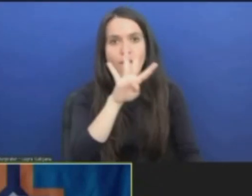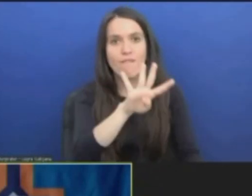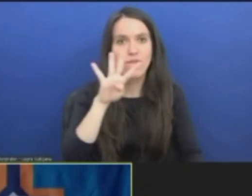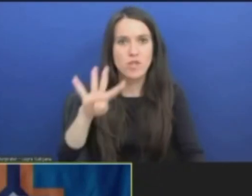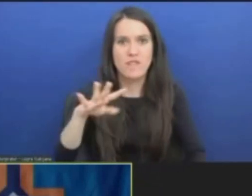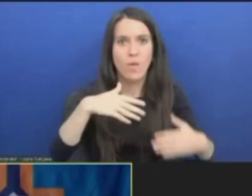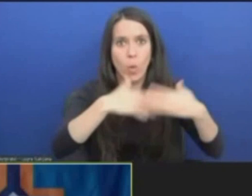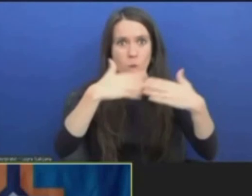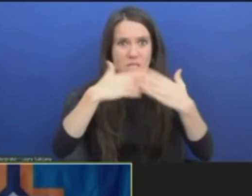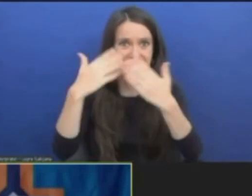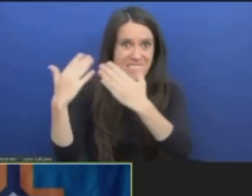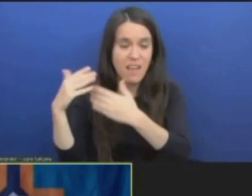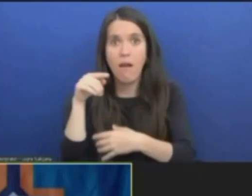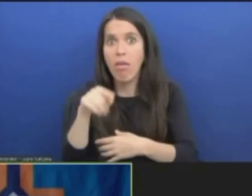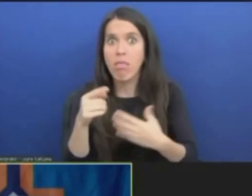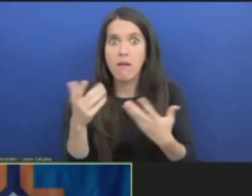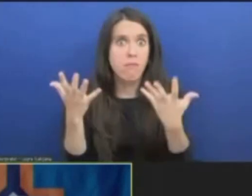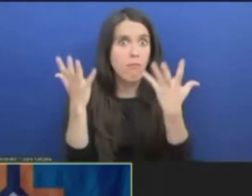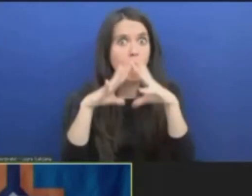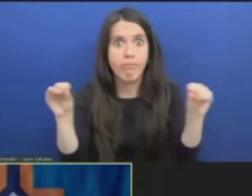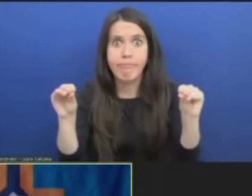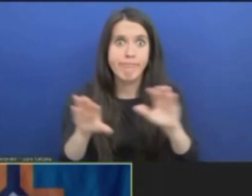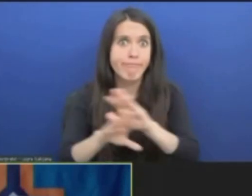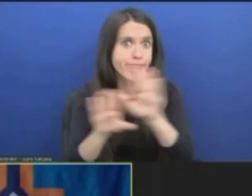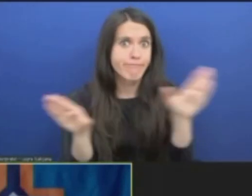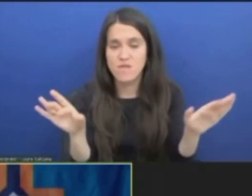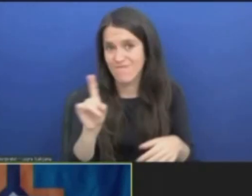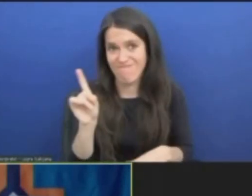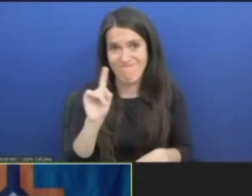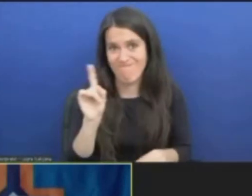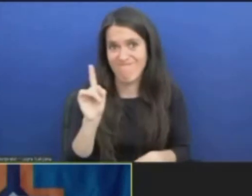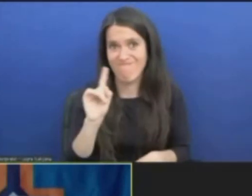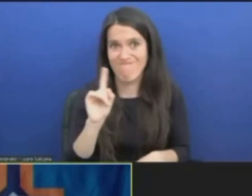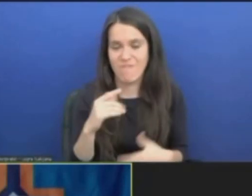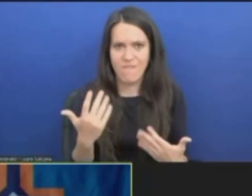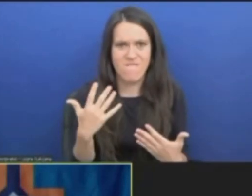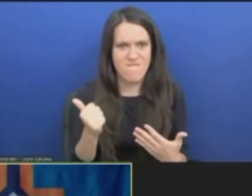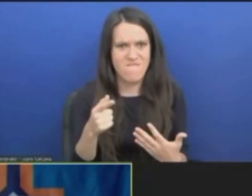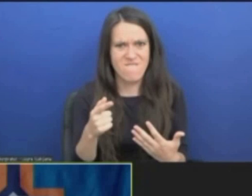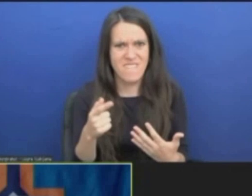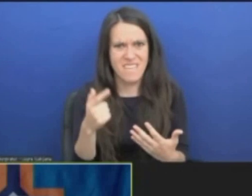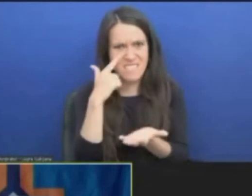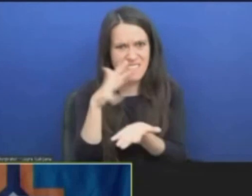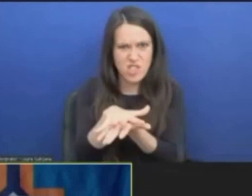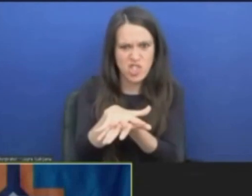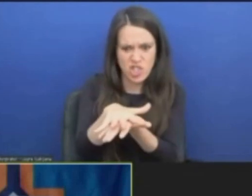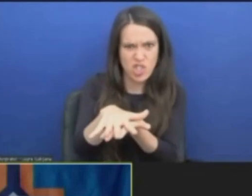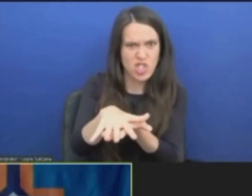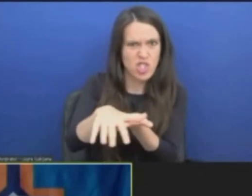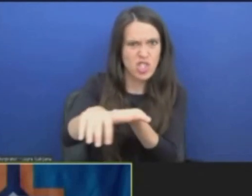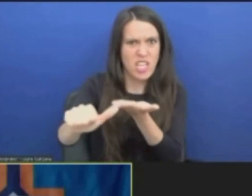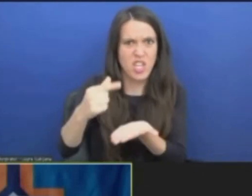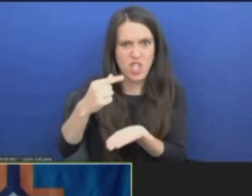и плана по 1 линия не западной армении в 1921 года организованного большевистское маленькими вооружен нами